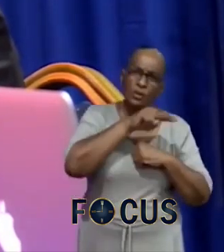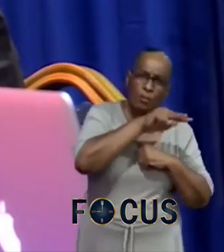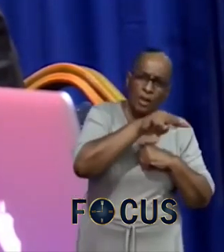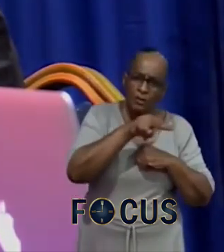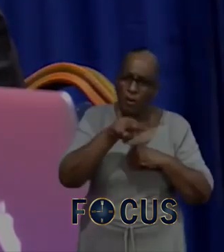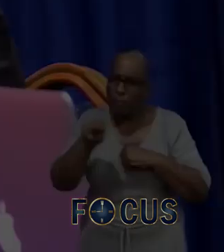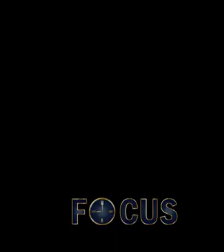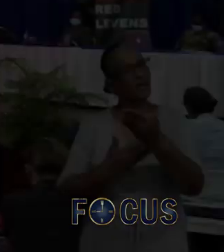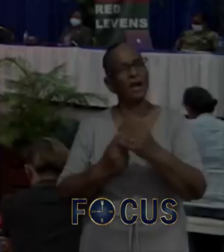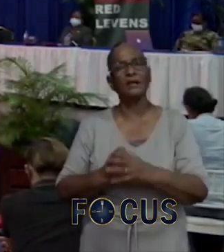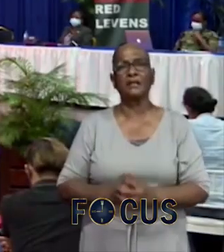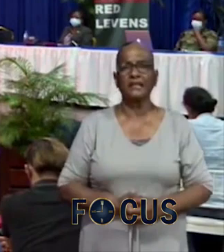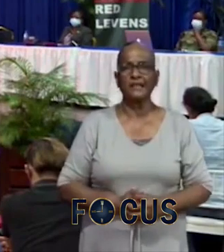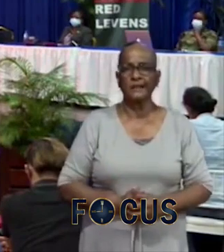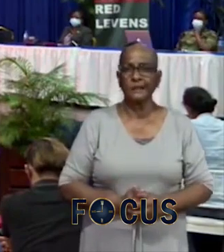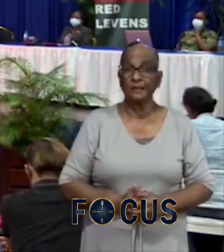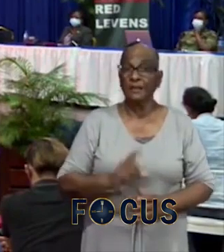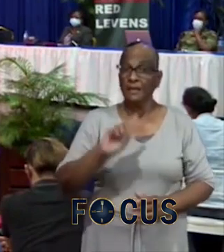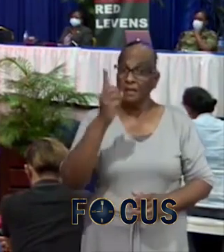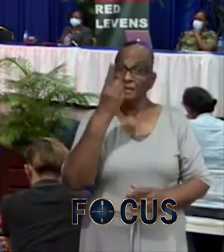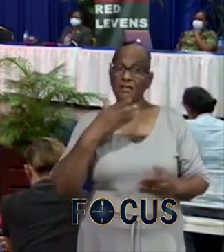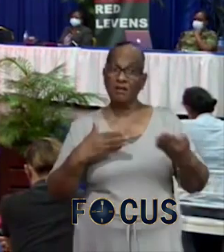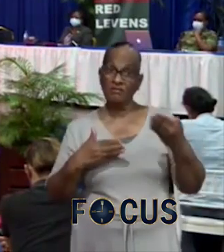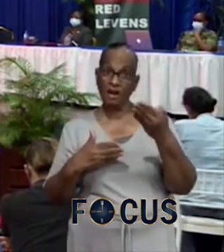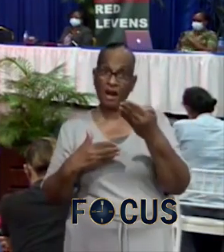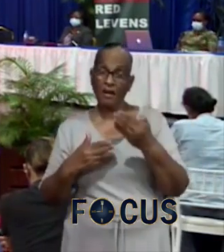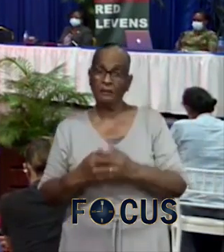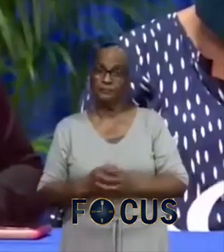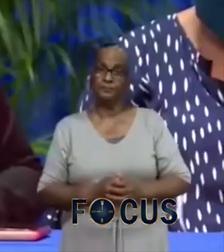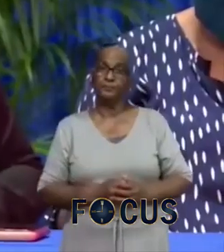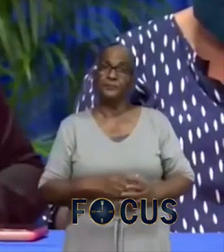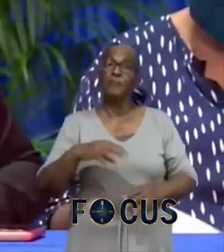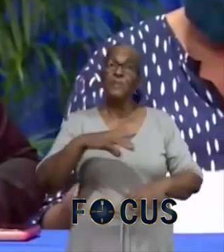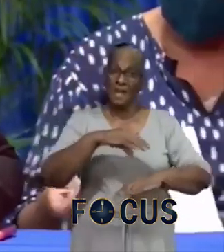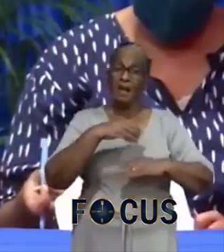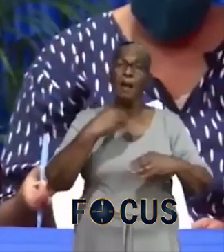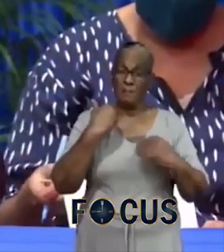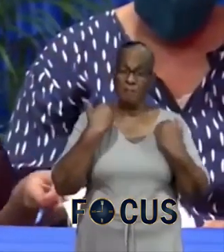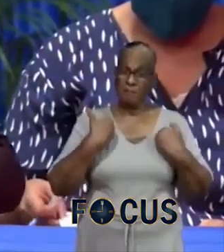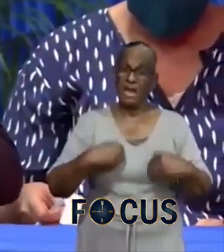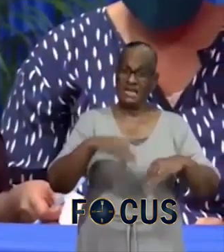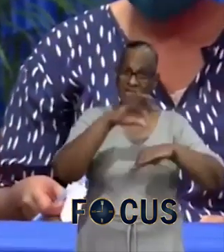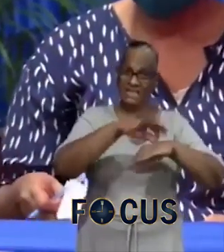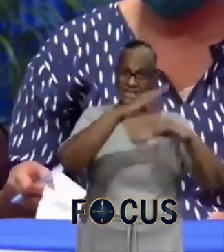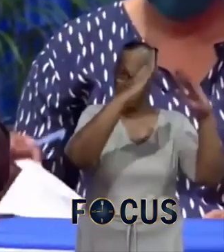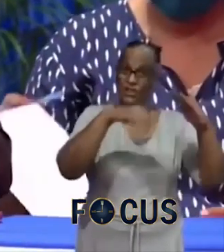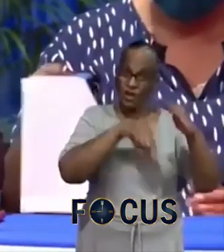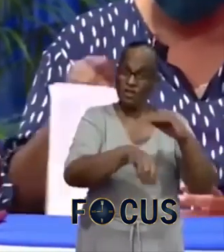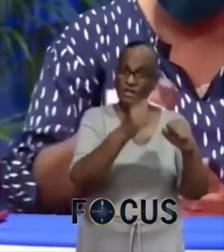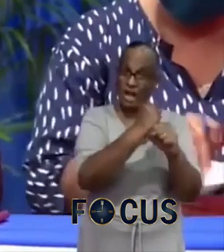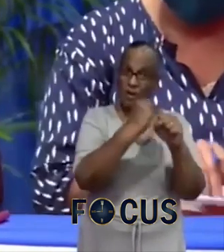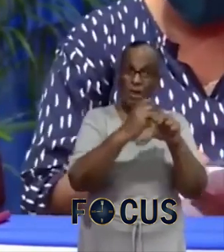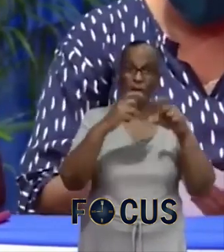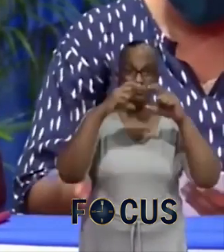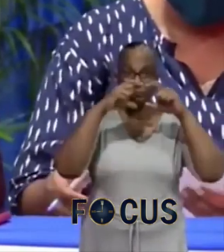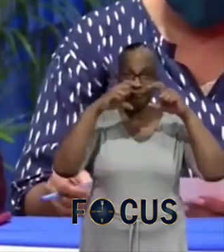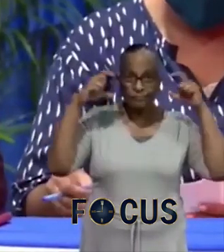surveillance in die gebieden. De eerste vraag was personeel van de ziekenhuizen met betrekking tot de